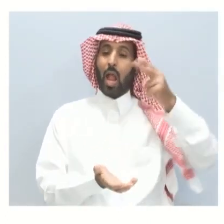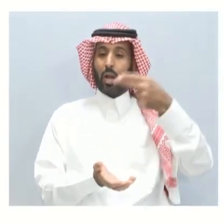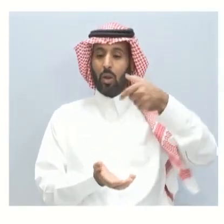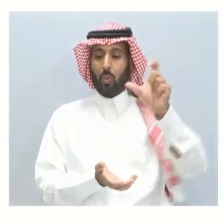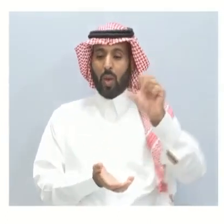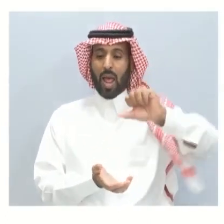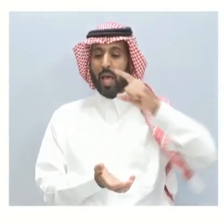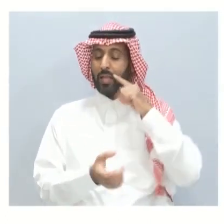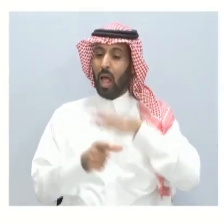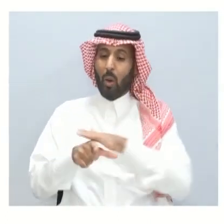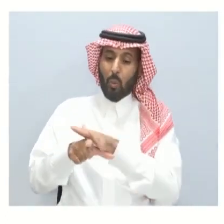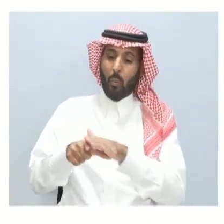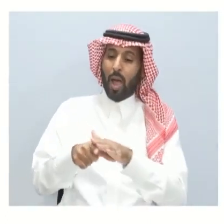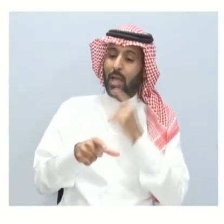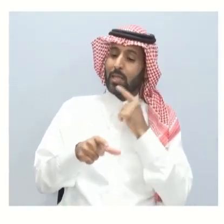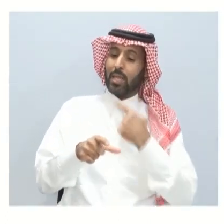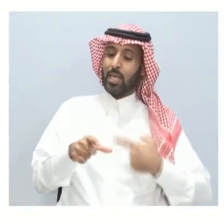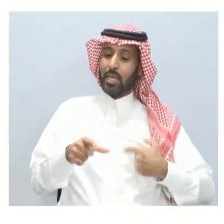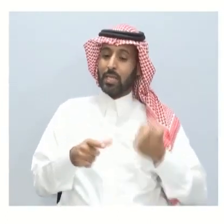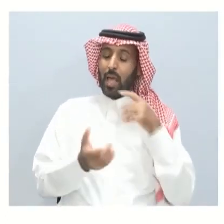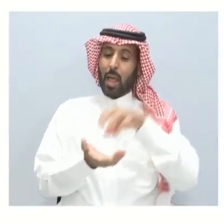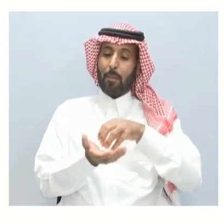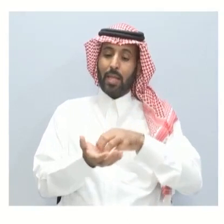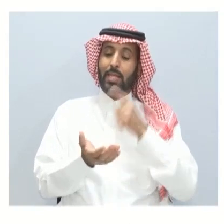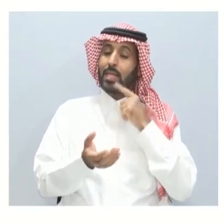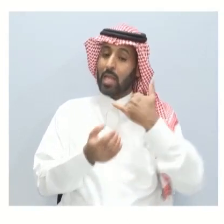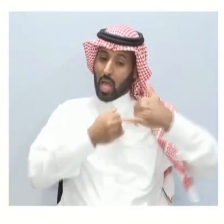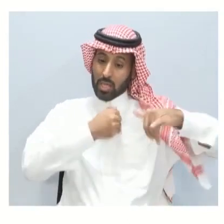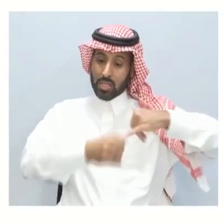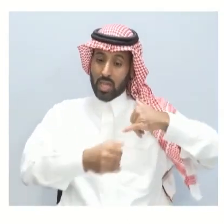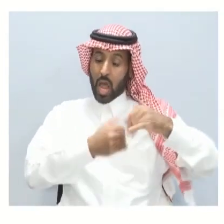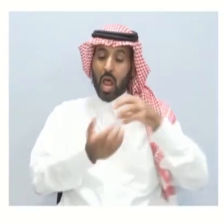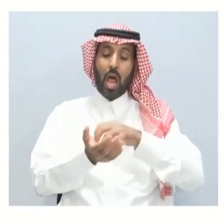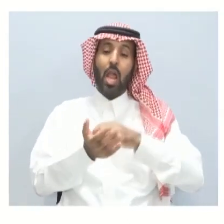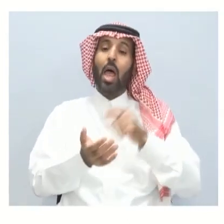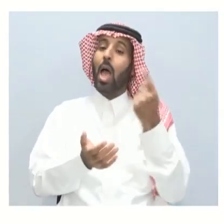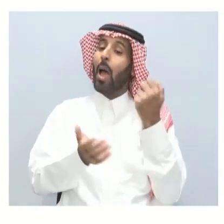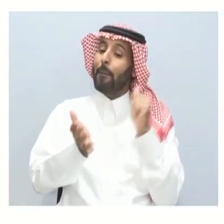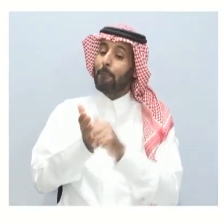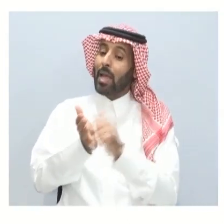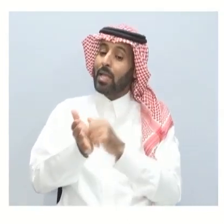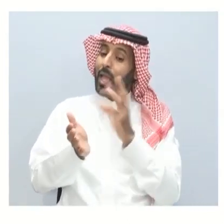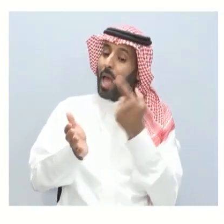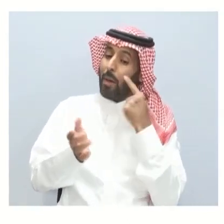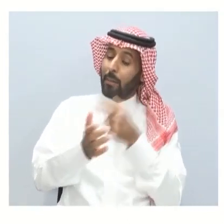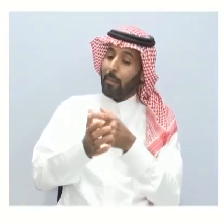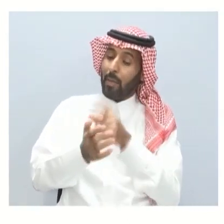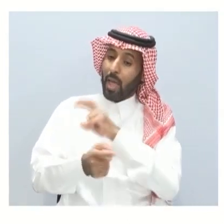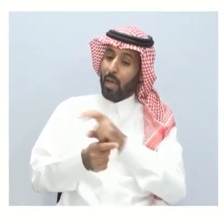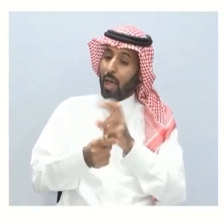بتدوين اسم المدينه والحي والشارع ورقم المنزل والرمز البريدي لكل